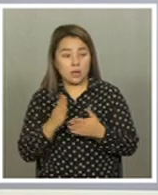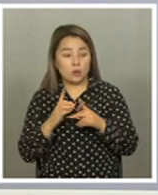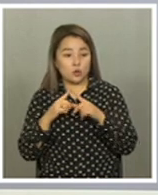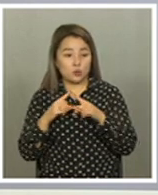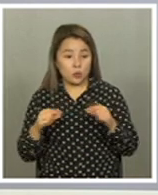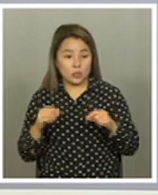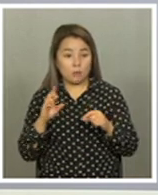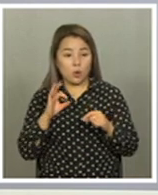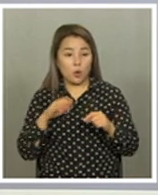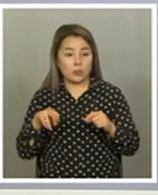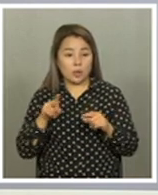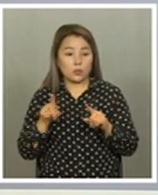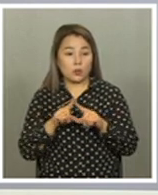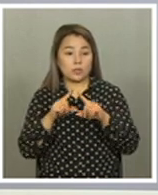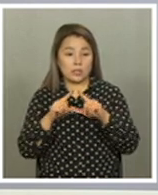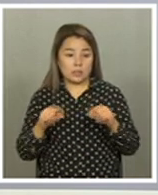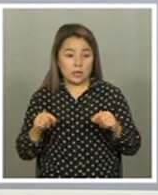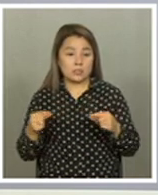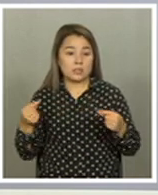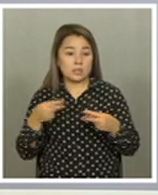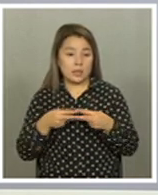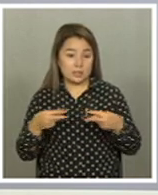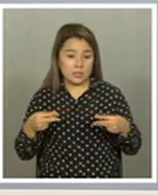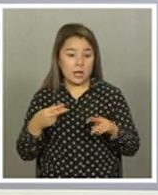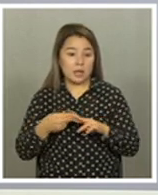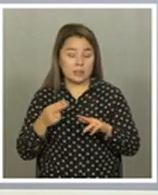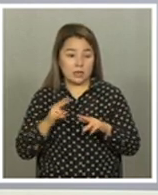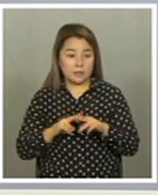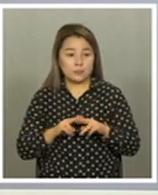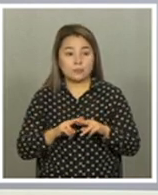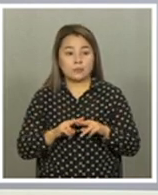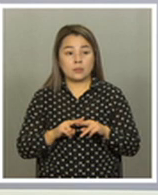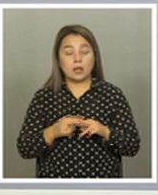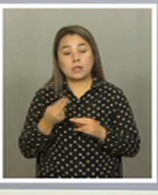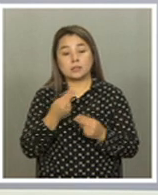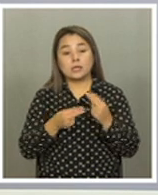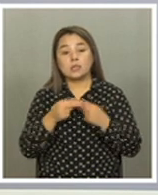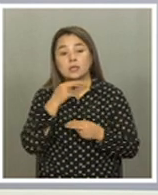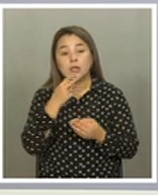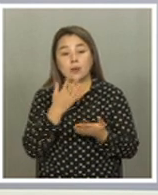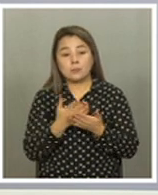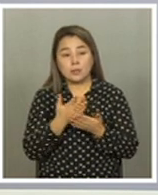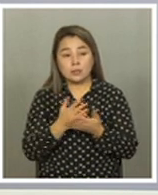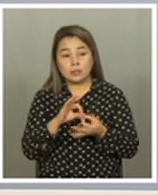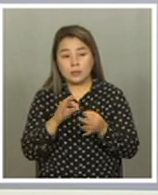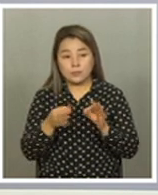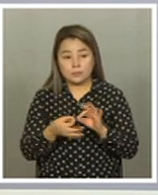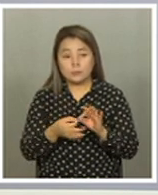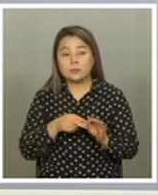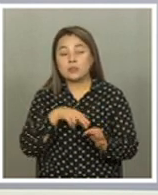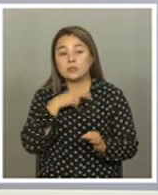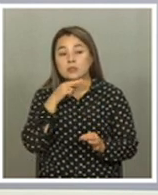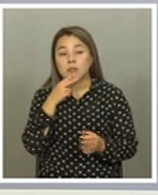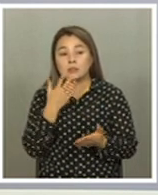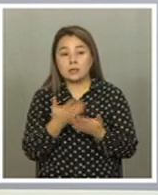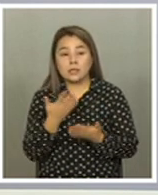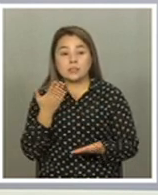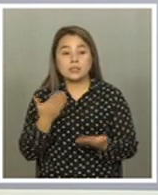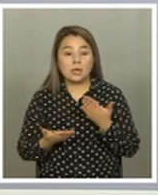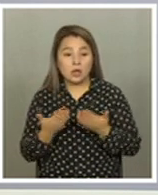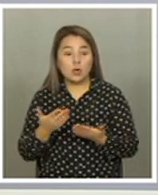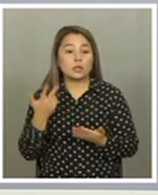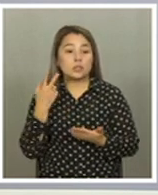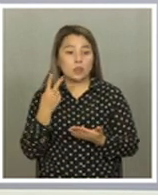3 бұрышы тең. Ал енді мына суретке тағы да мұқият назарымызды аударайық. Егер 2-3